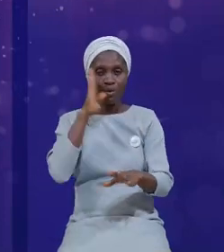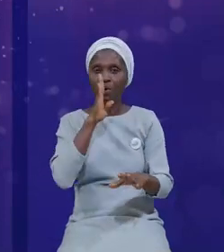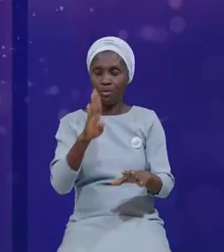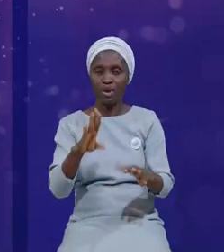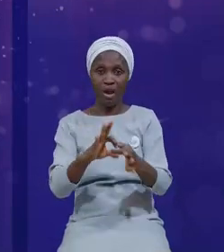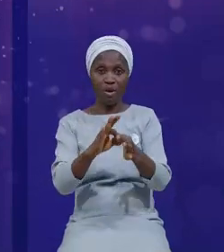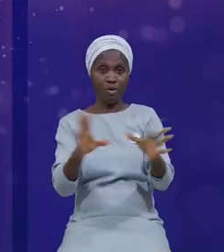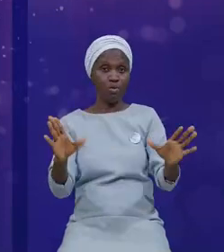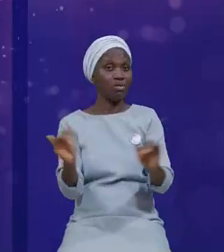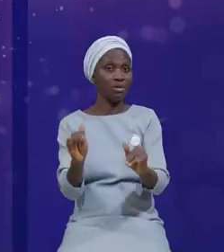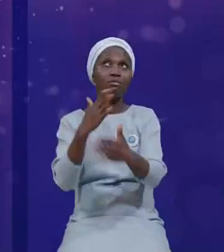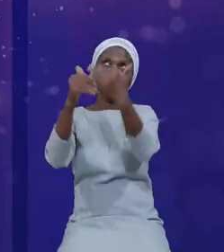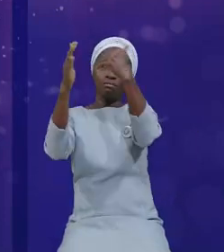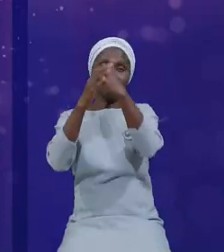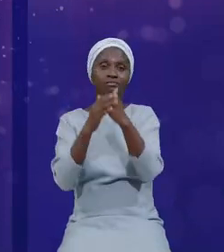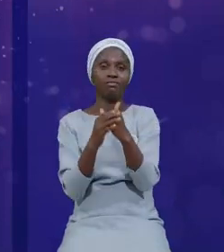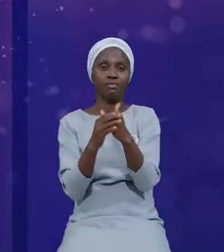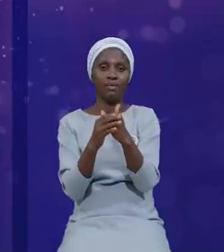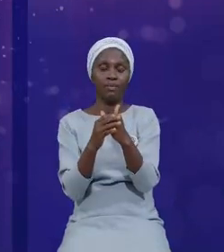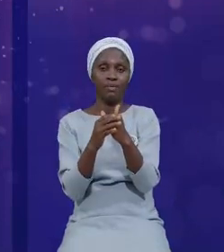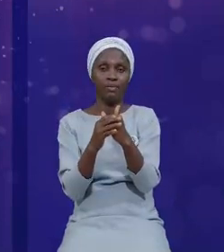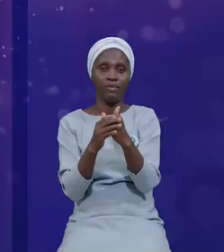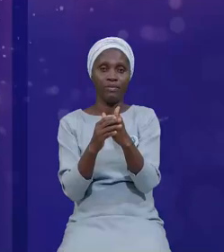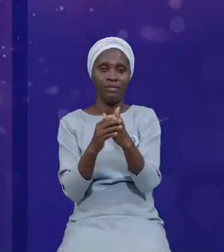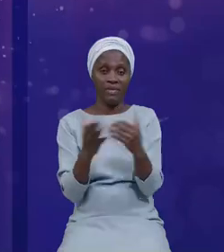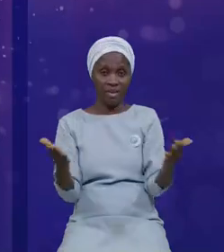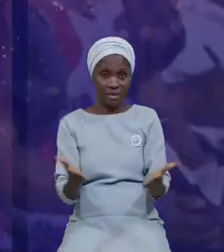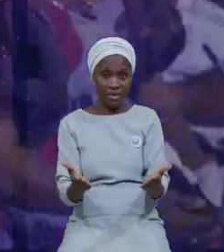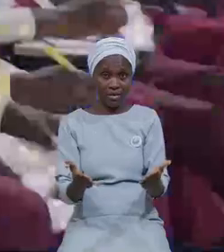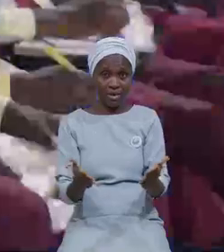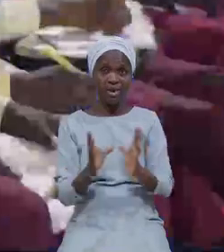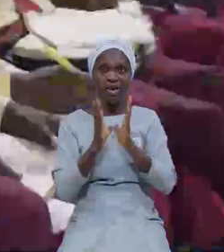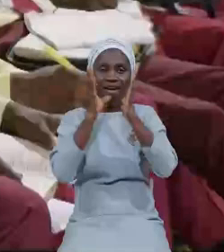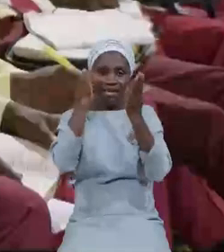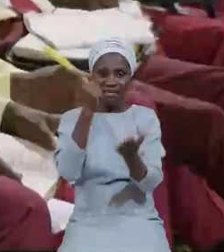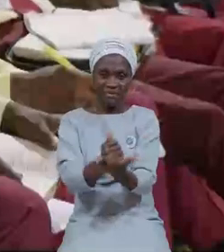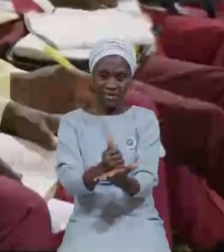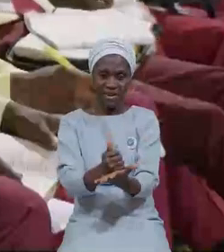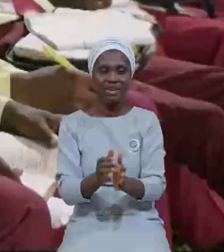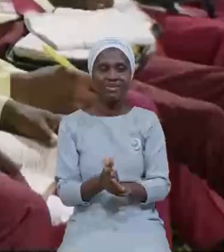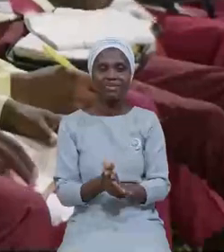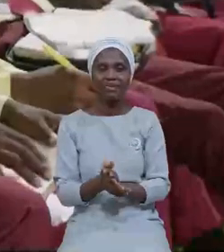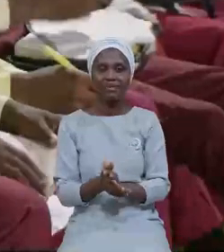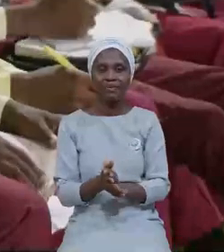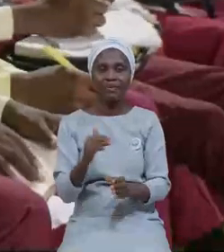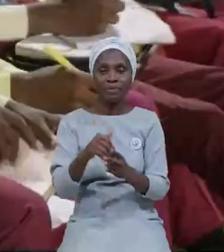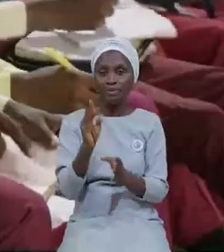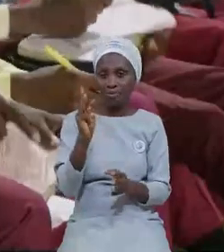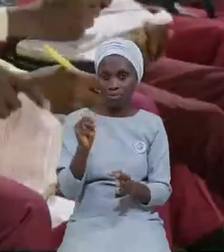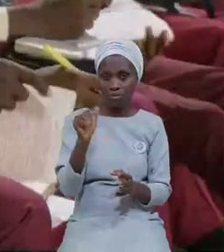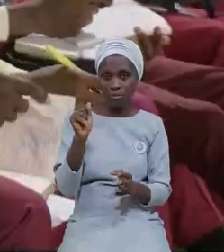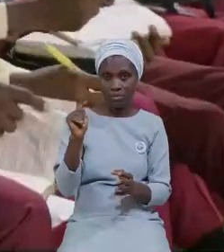délié dans les cieux amen du lieu alpha